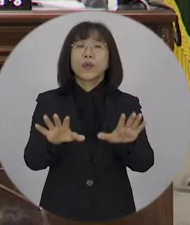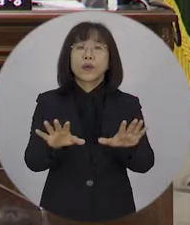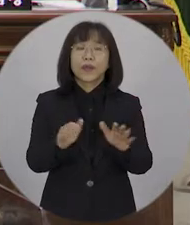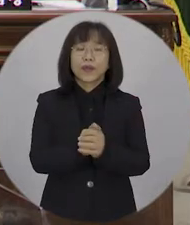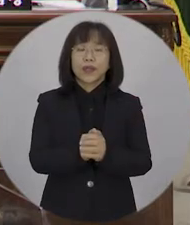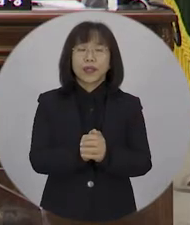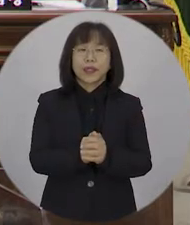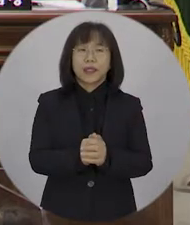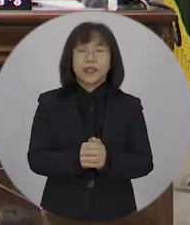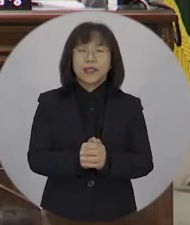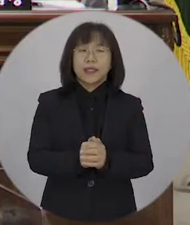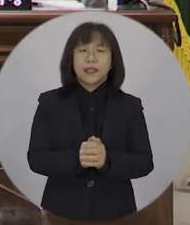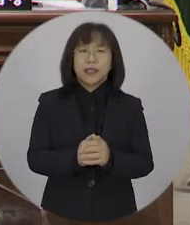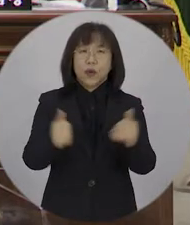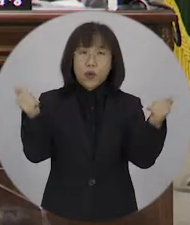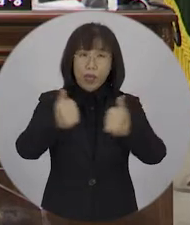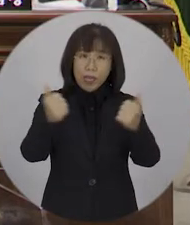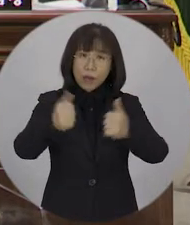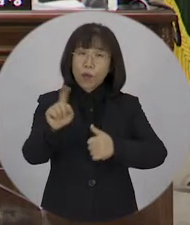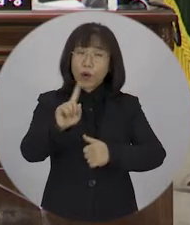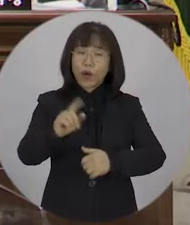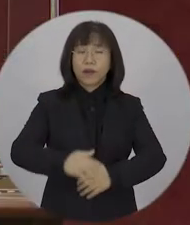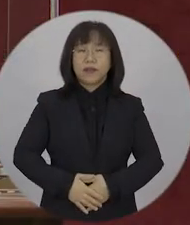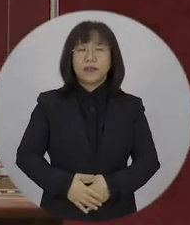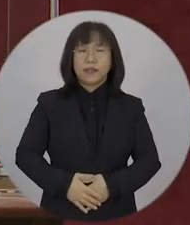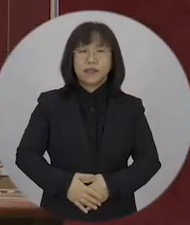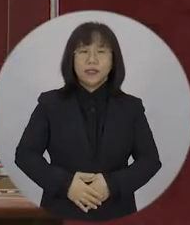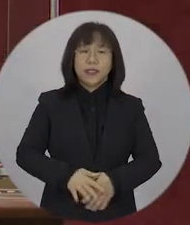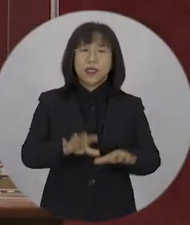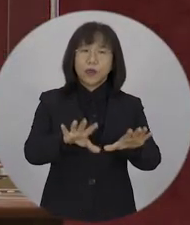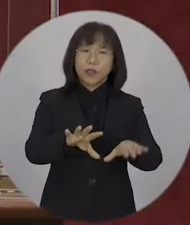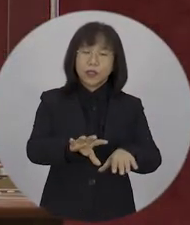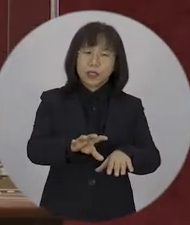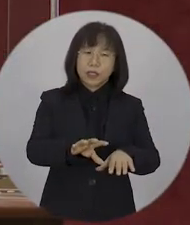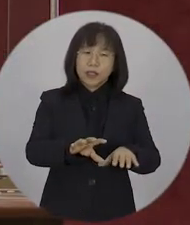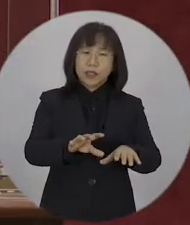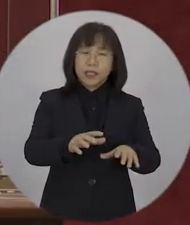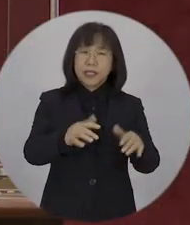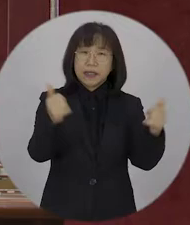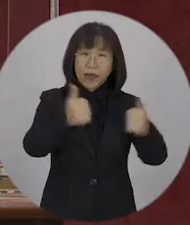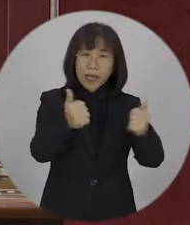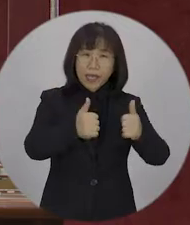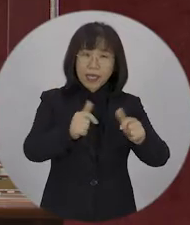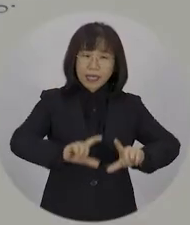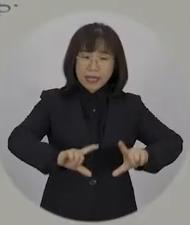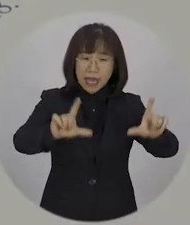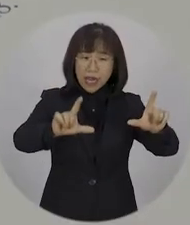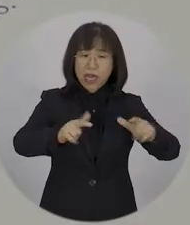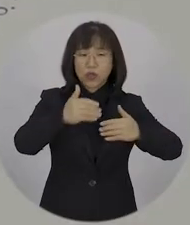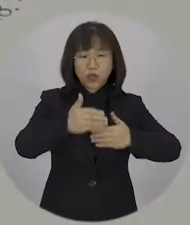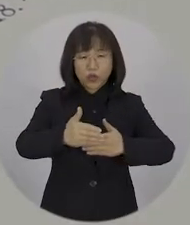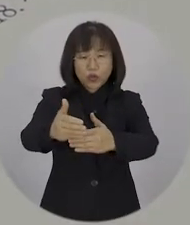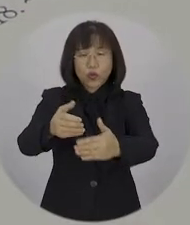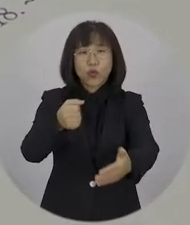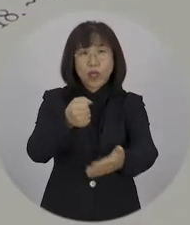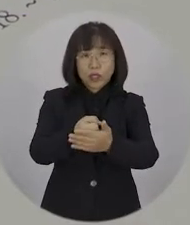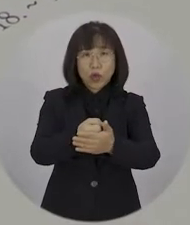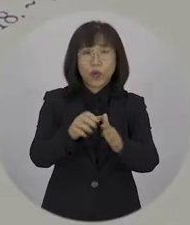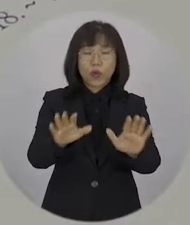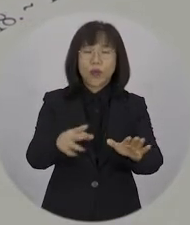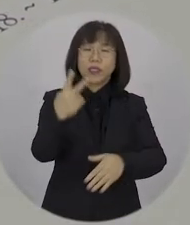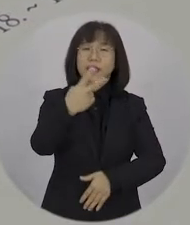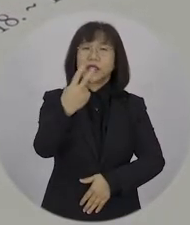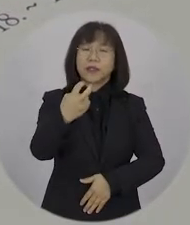1차 본회의 로 이날 게 회한 제 284회 임시회에서 는 금번 임시의 일정을 확정했으며 2011회계연도